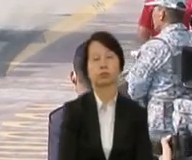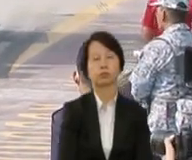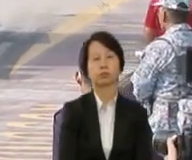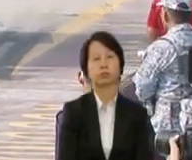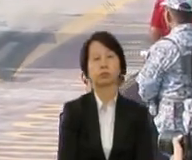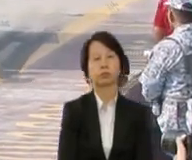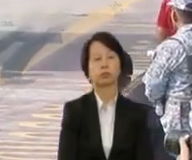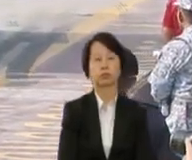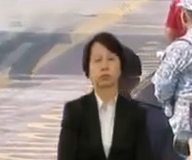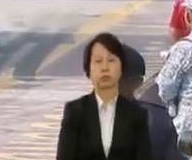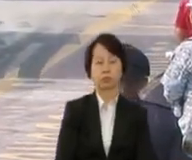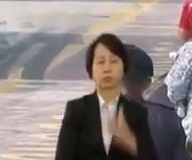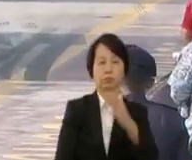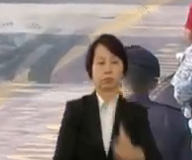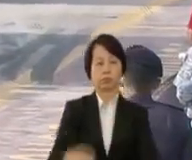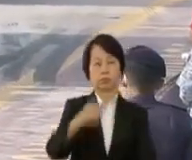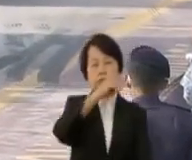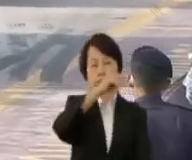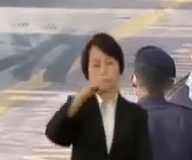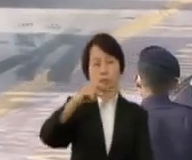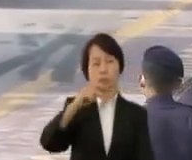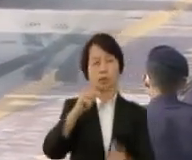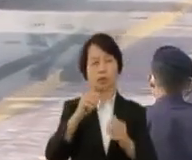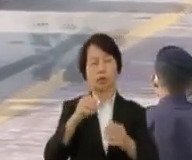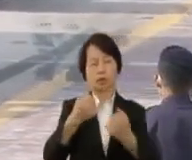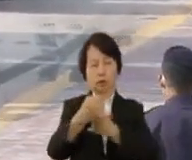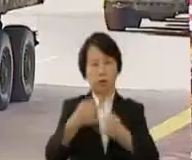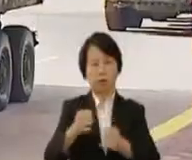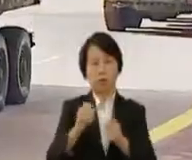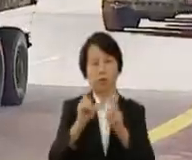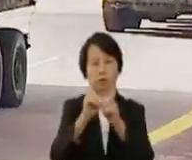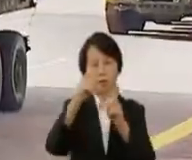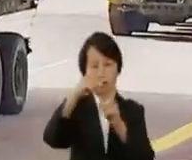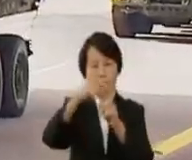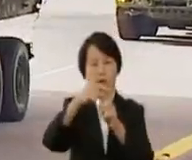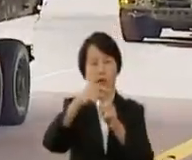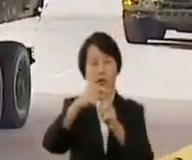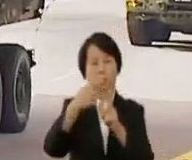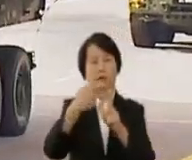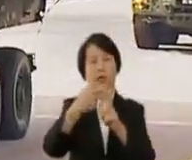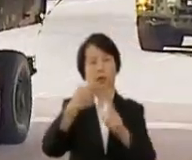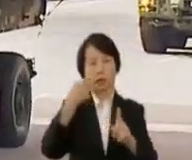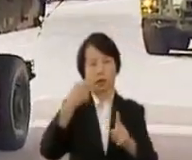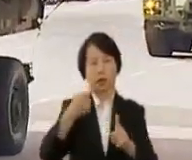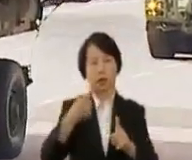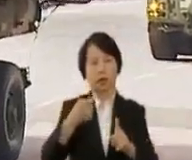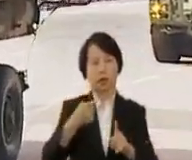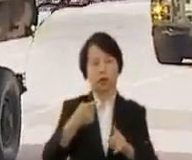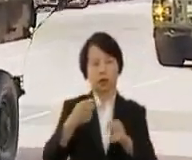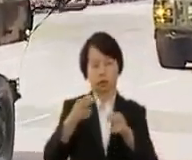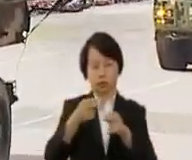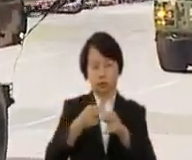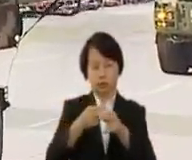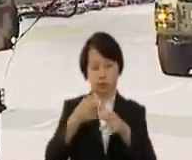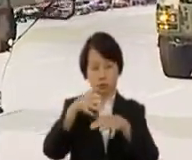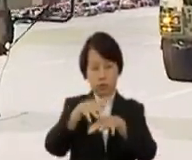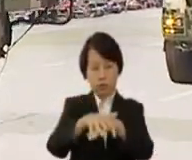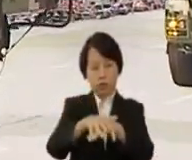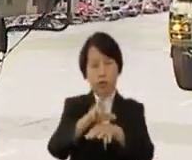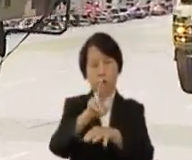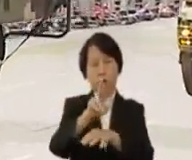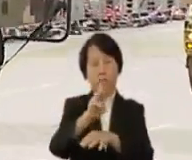Tactical Floating Bridge Asset atau dikenali sebagai Jabatan Tactical Pontoon terdiri daripada Short Integrated